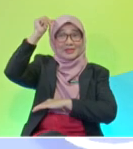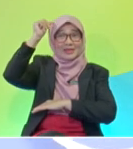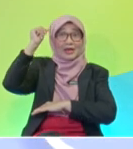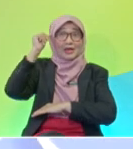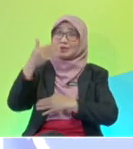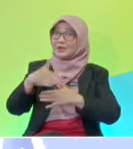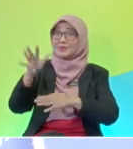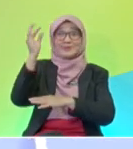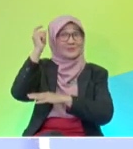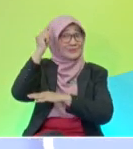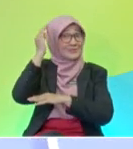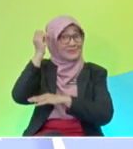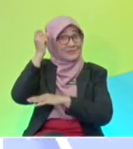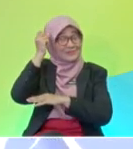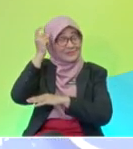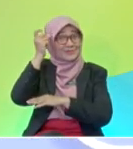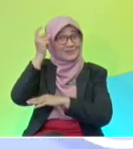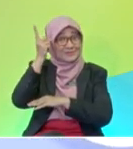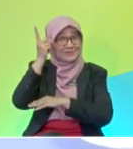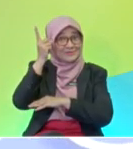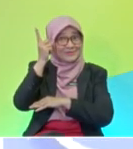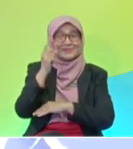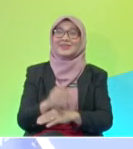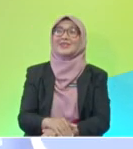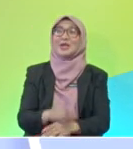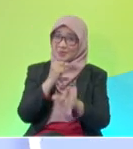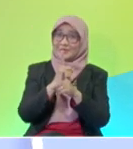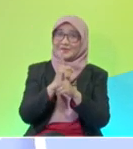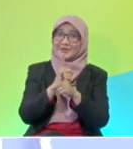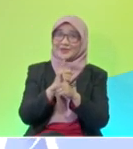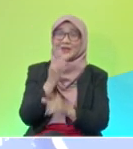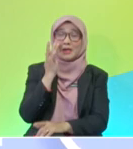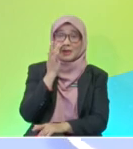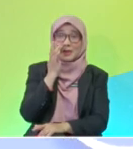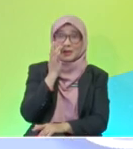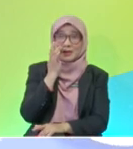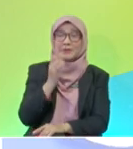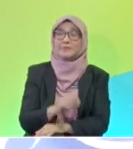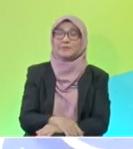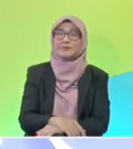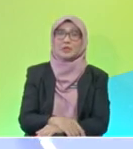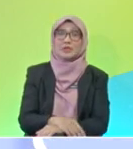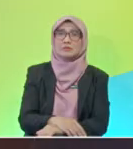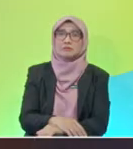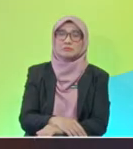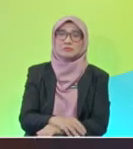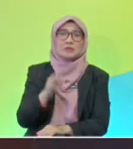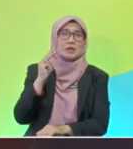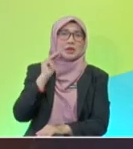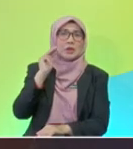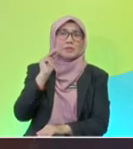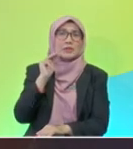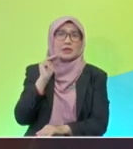Cikgu rasa murid-murid lain pun mungkin fahamlah Mira Kalau Mira Apakah contoh respons yang Mira nak beri kepada Cikgu